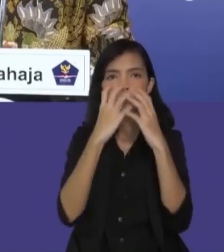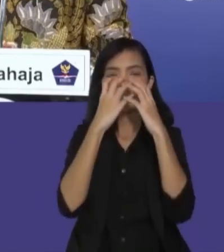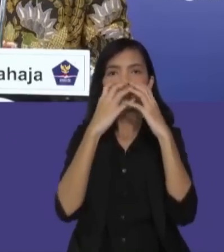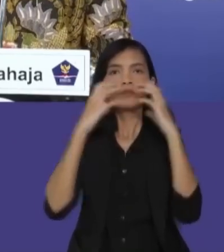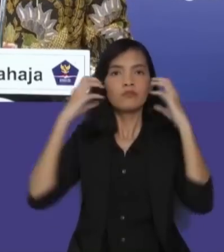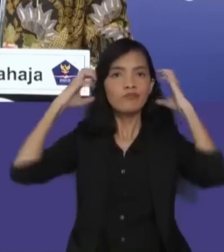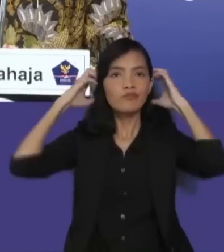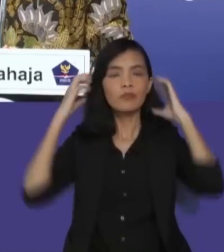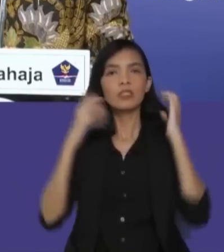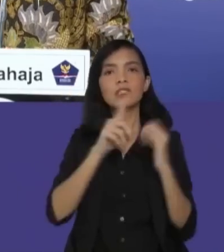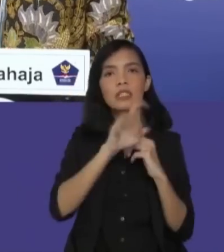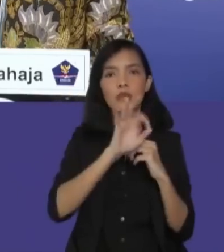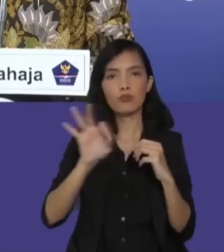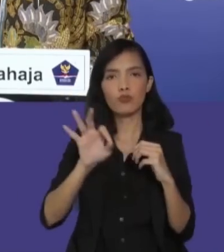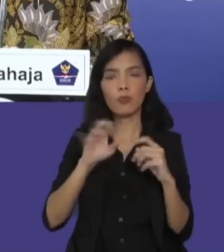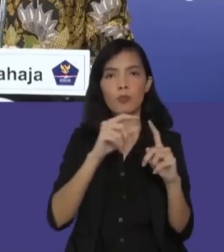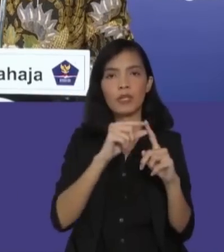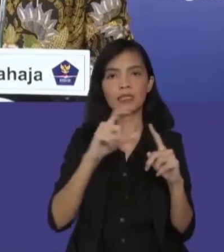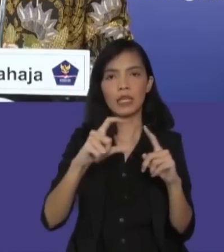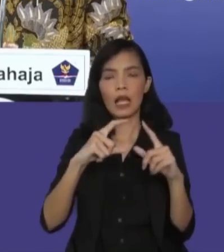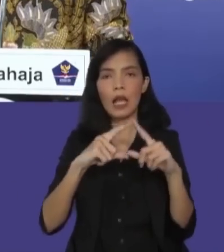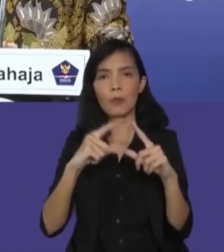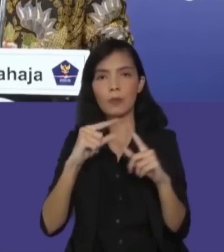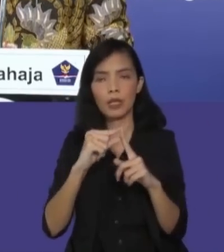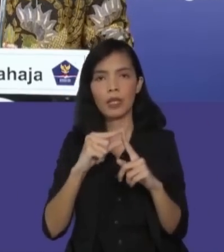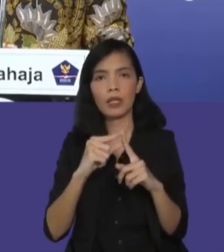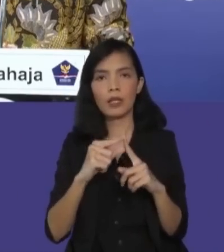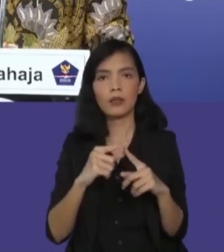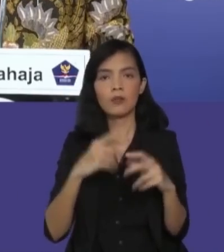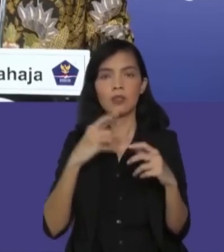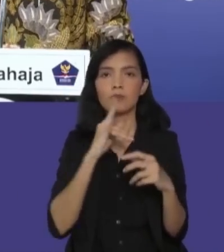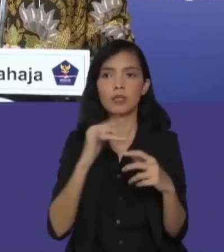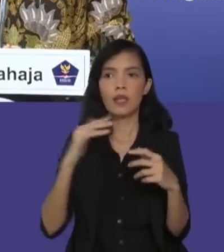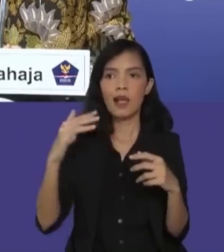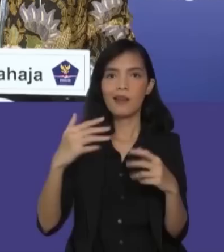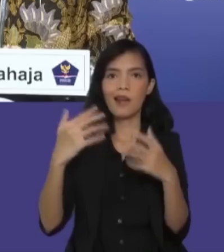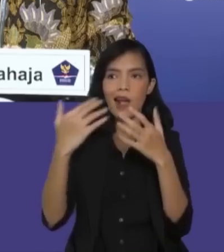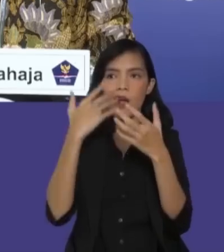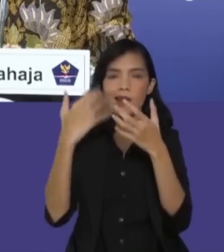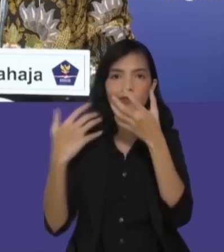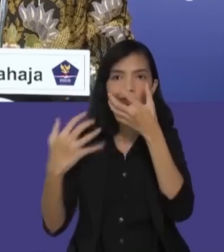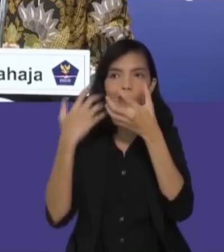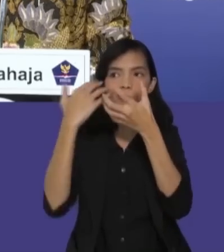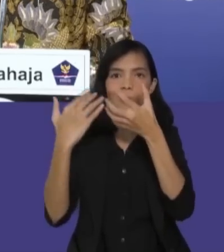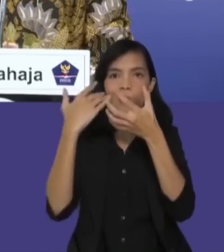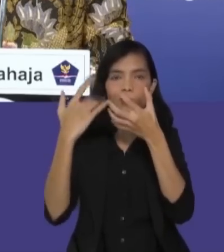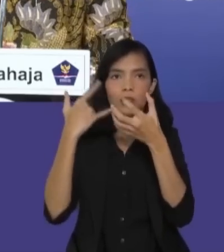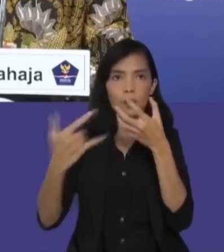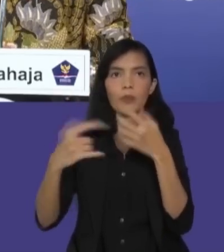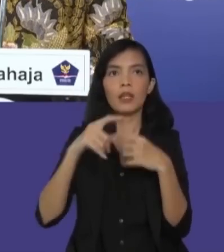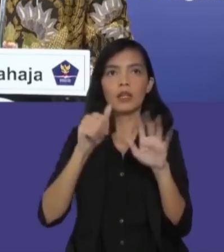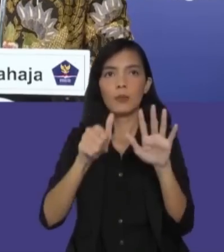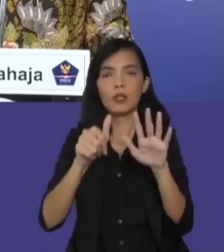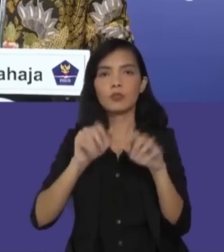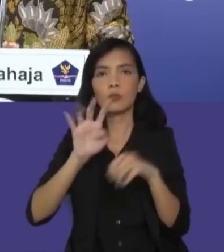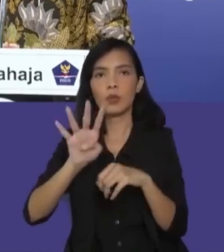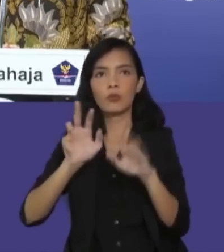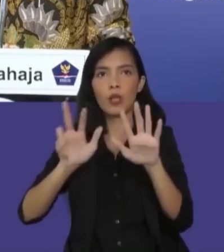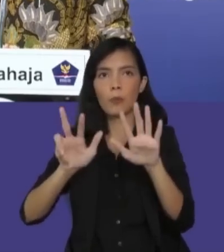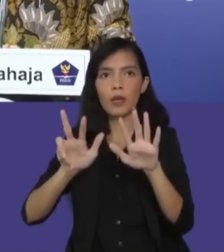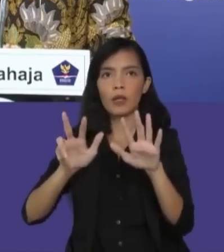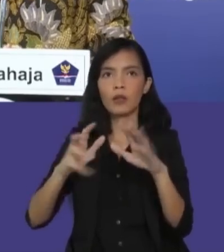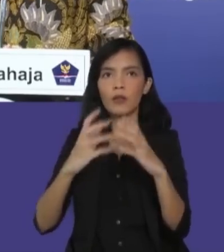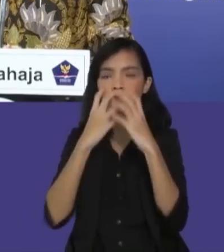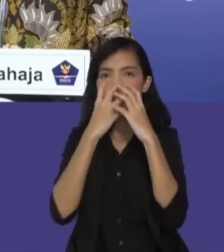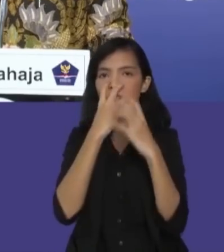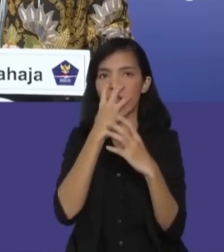jenis CPAP, Continuous Positive Airway Pressure, dan kira-kira 668